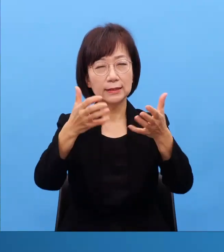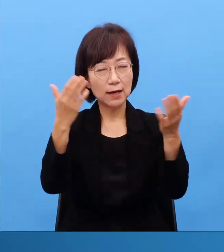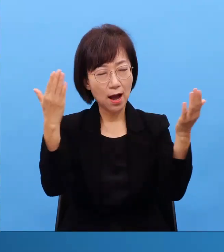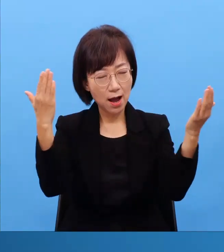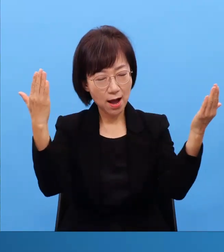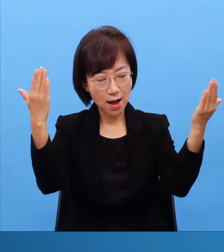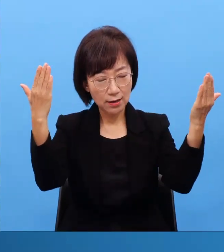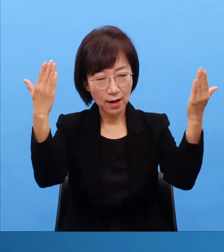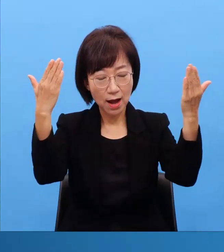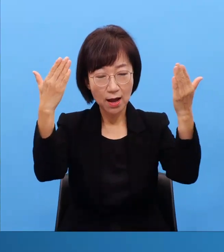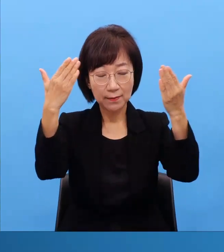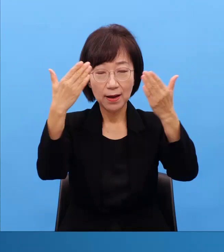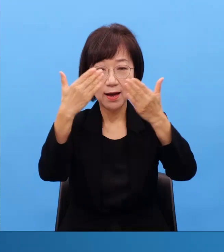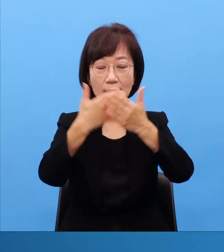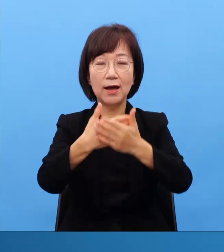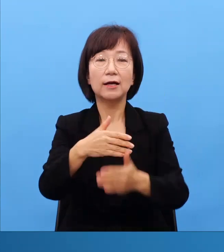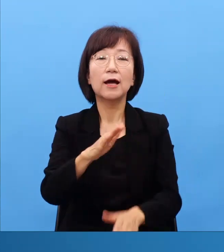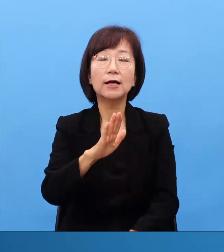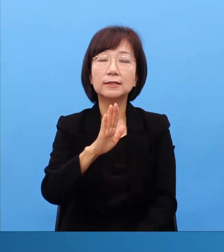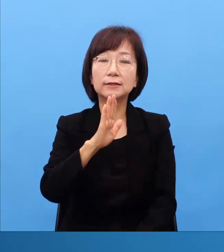세상이